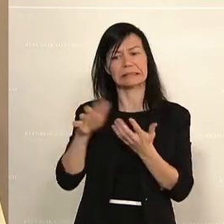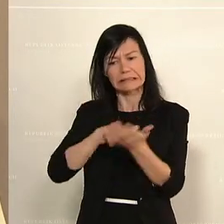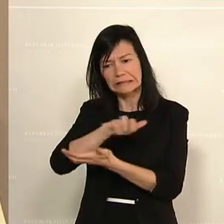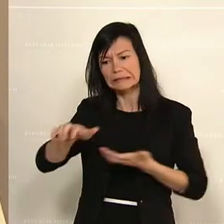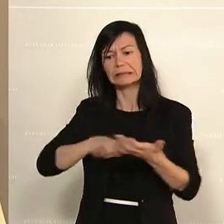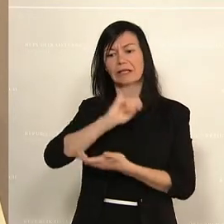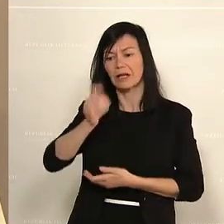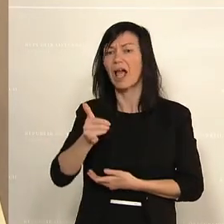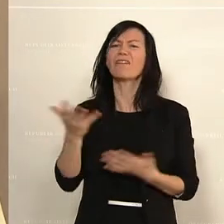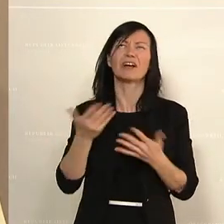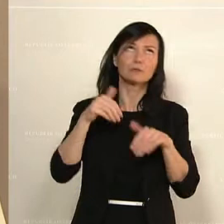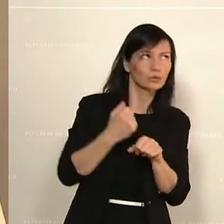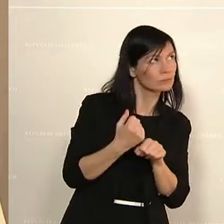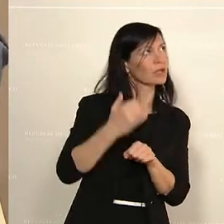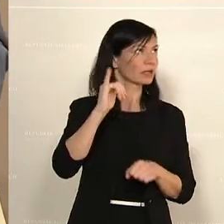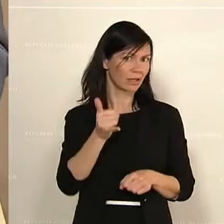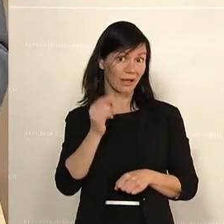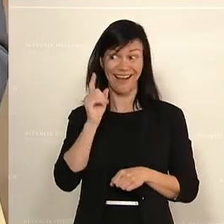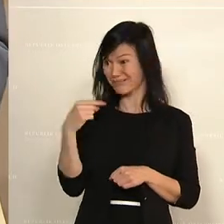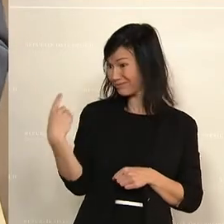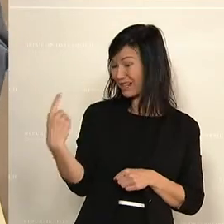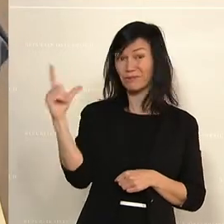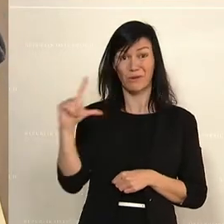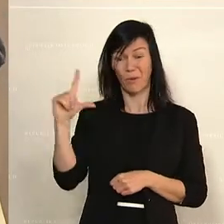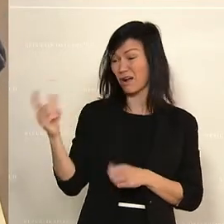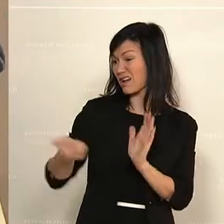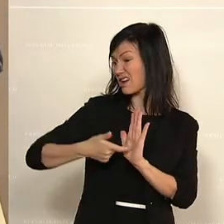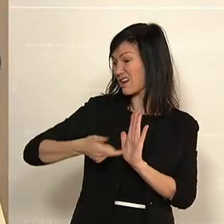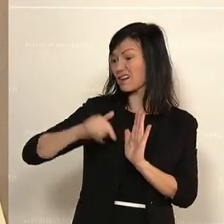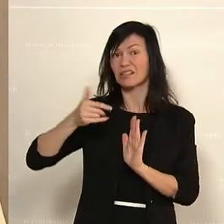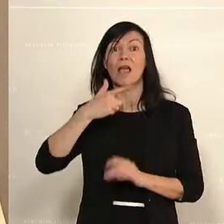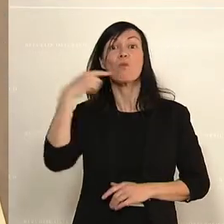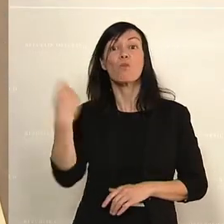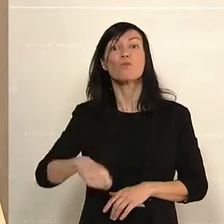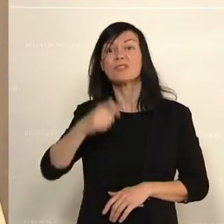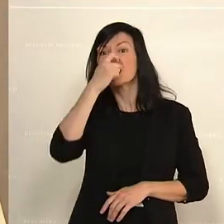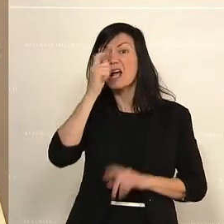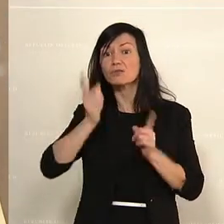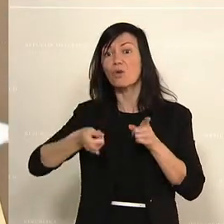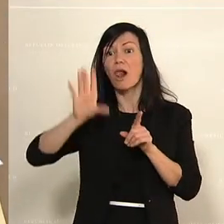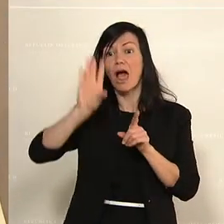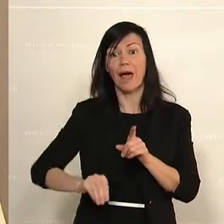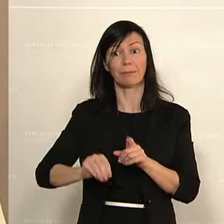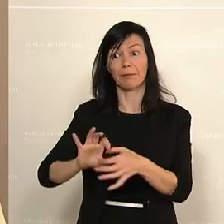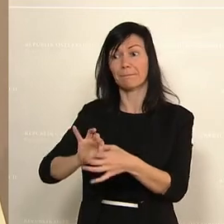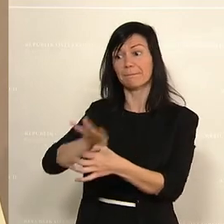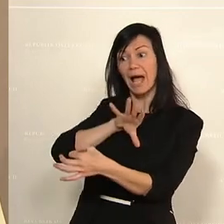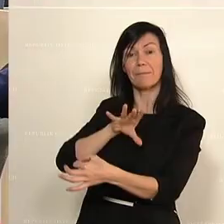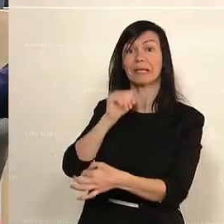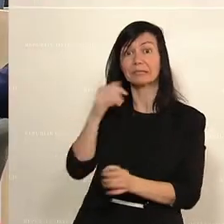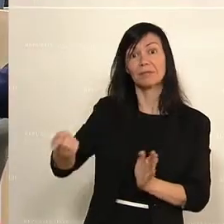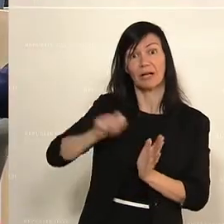möchte ich schon darauf hinweisen, dass das, was Sie hier gerade gefordert haben, dass wir russisches Gas abdrehen und von unserer Seite her das nicht mehr